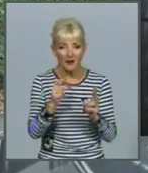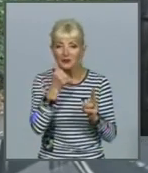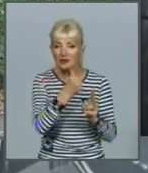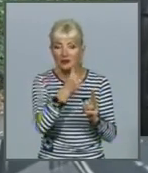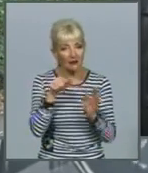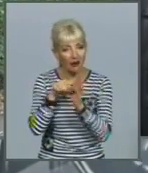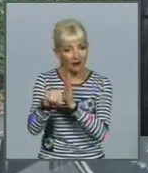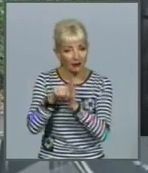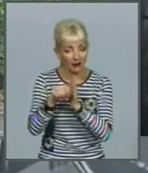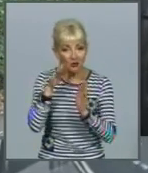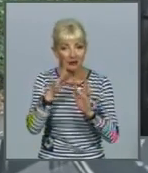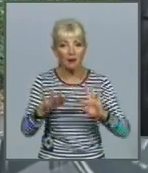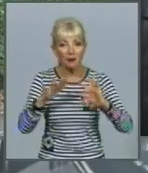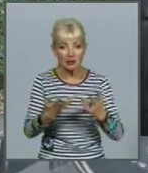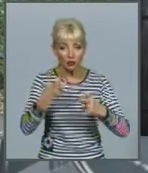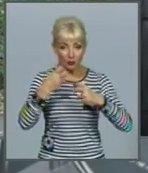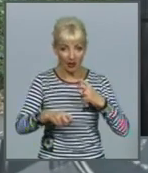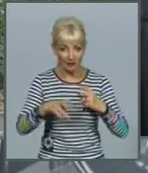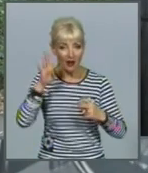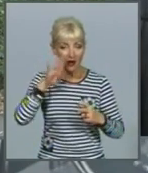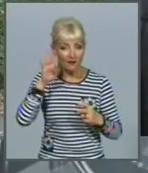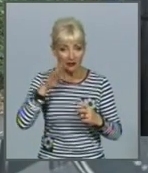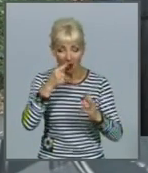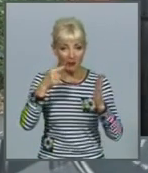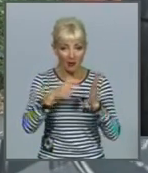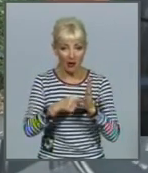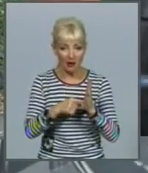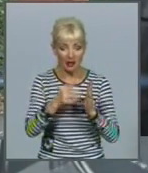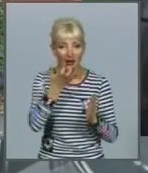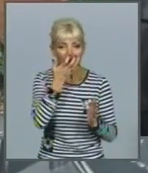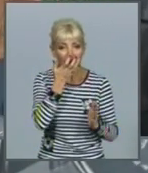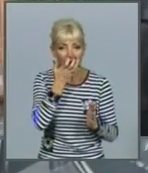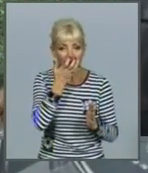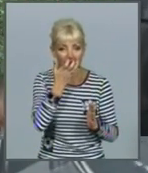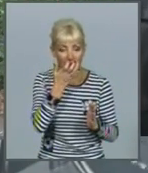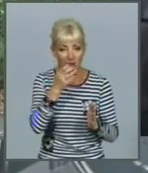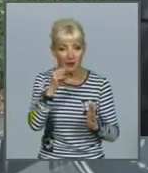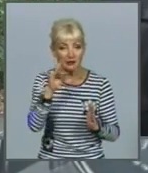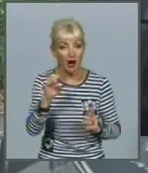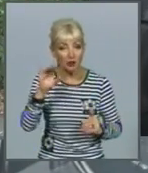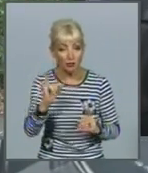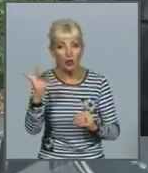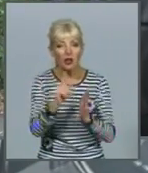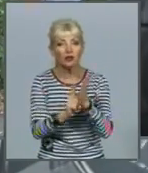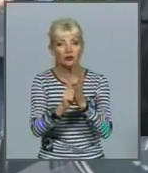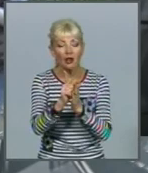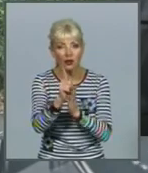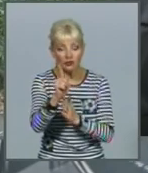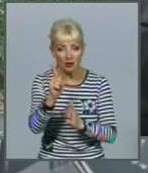відбувся прорив, вода поступила в теплотрасу і по теплотрасі почала вибивати на